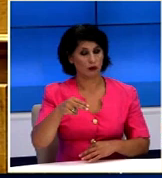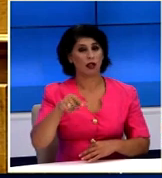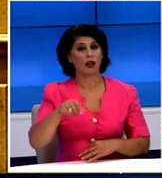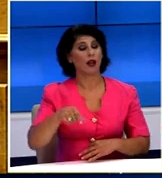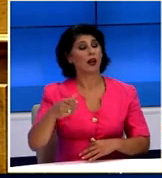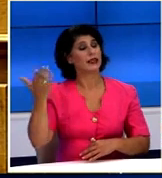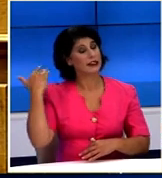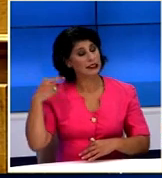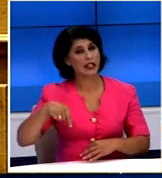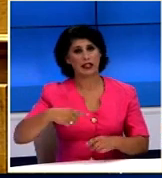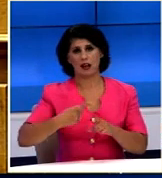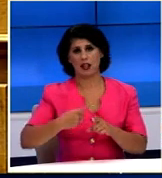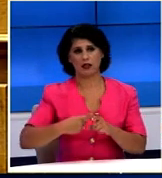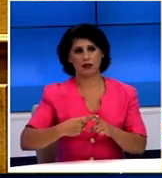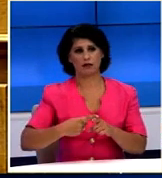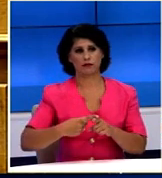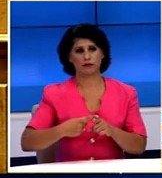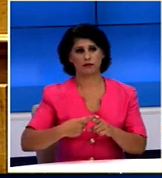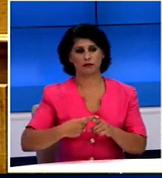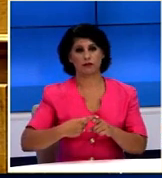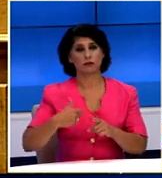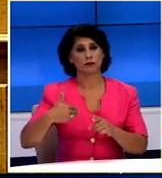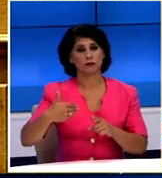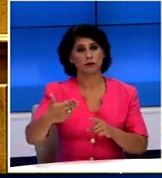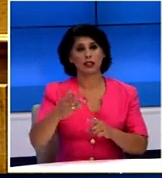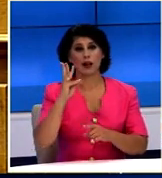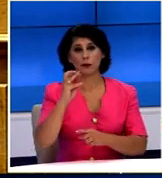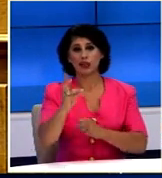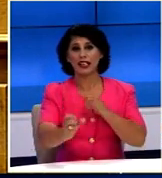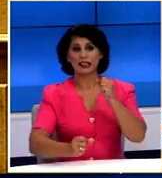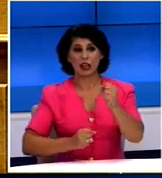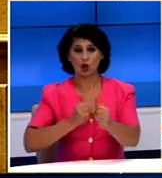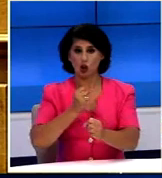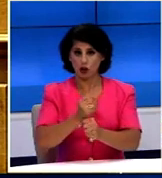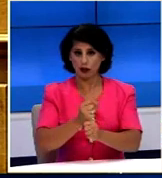ήταν η Ελλάδα που μετά από 30 χρόνια